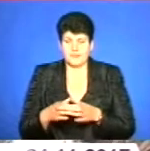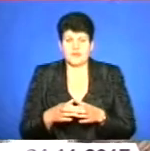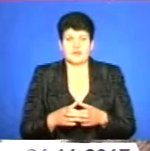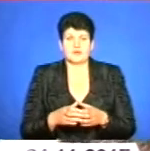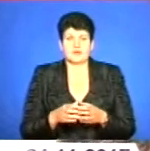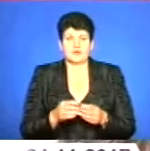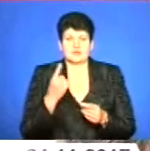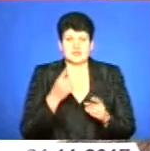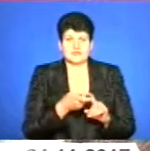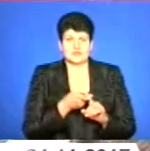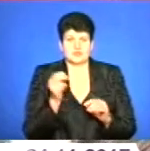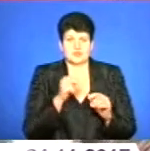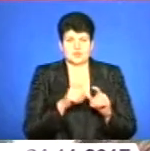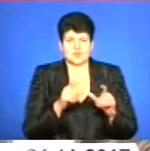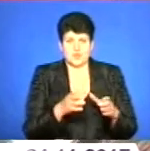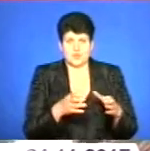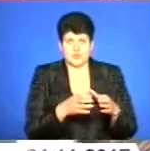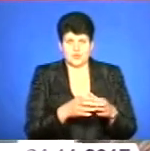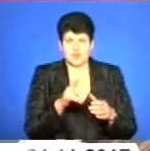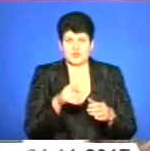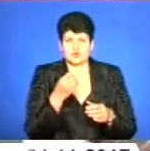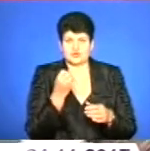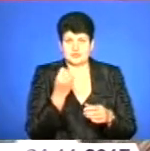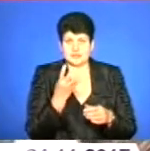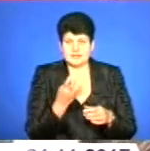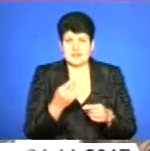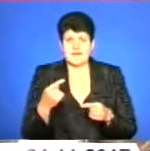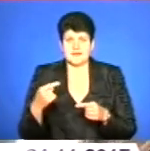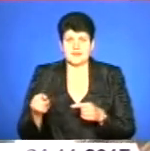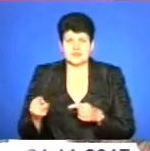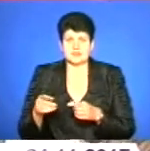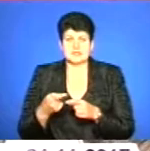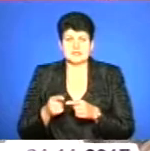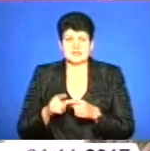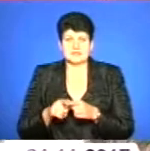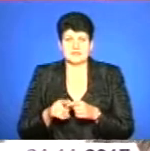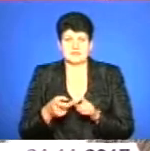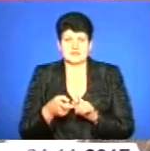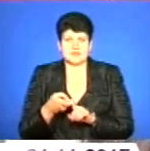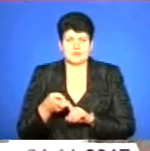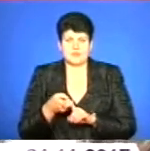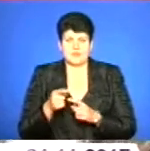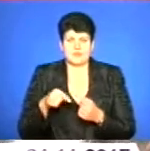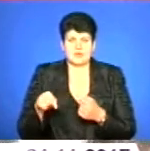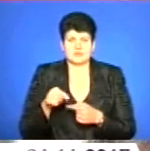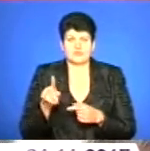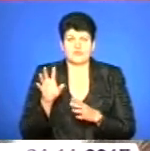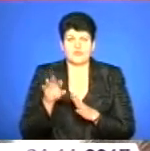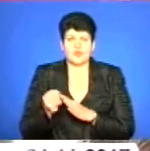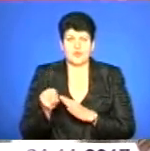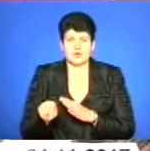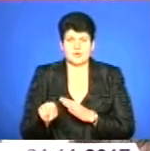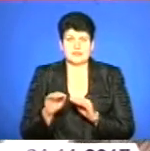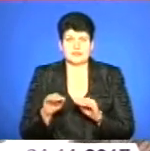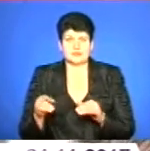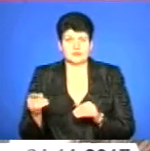з загальноосвітньою школою номер 14, а інший – це просто вони взаємопов'язані. Там туди входять і